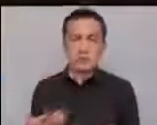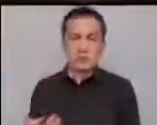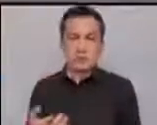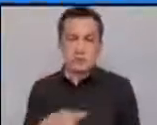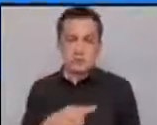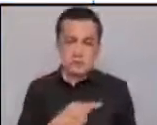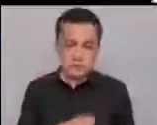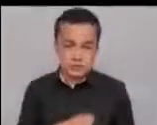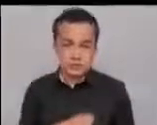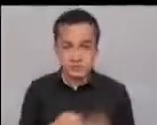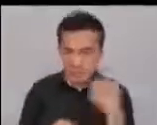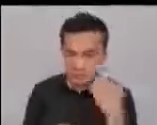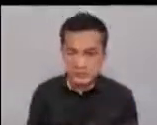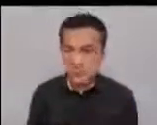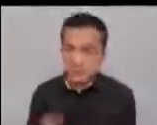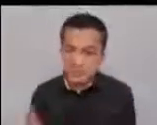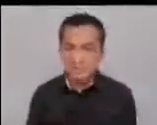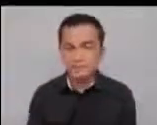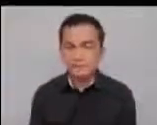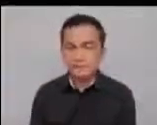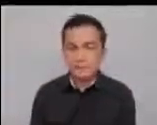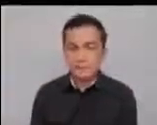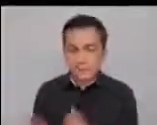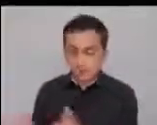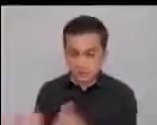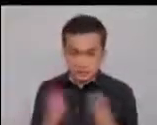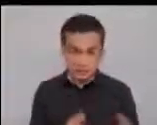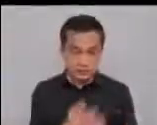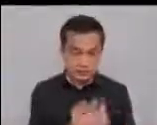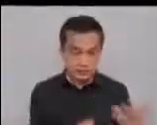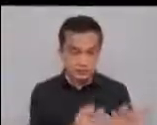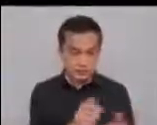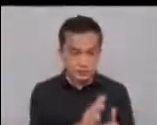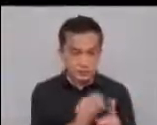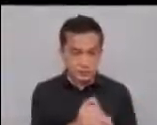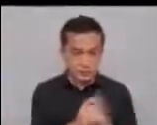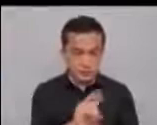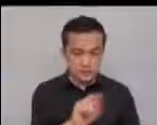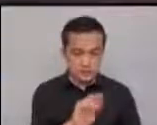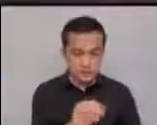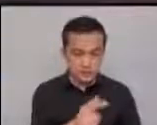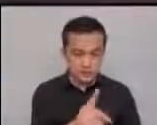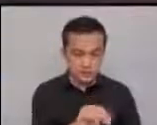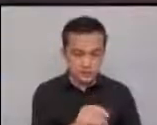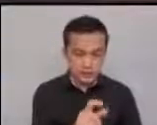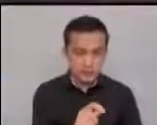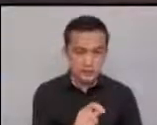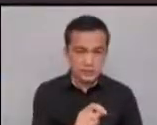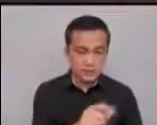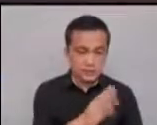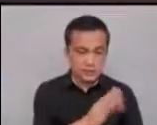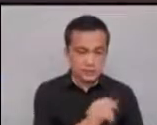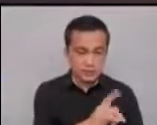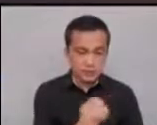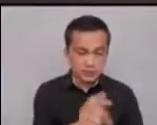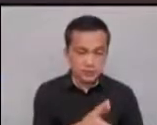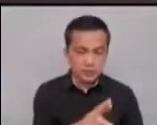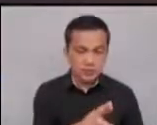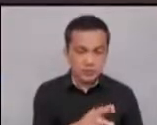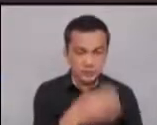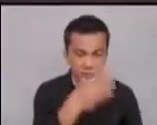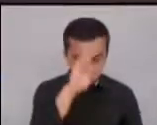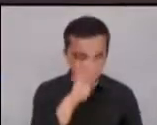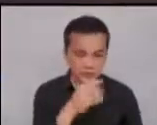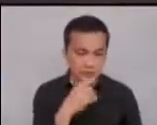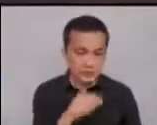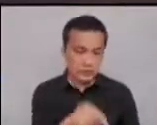sa sunog. Sumiklab ang isa pang sunog sa barangay Tabing Dagat sa Bacoor City, Cavite. Ayon sa Bacoor City Fire Station, bandang